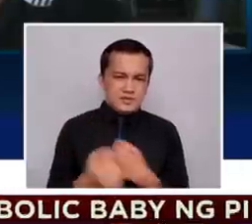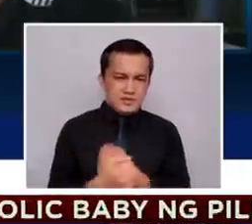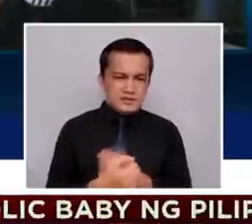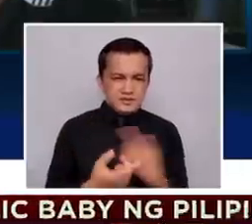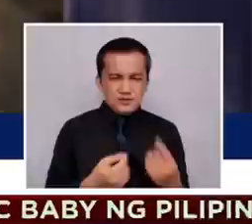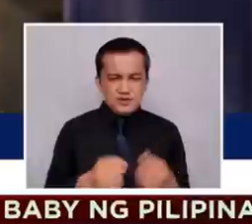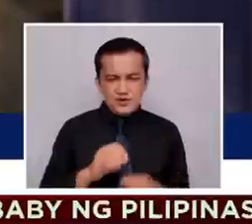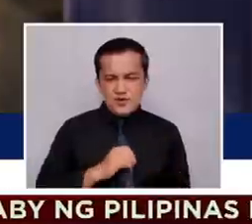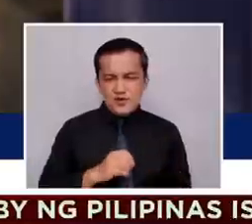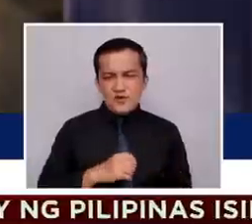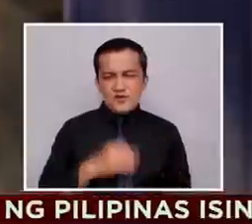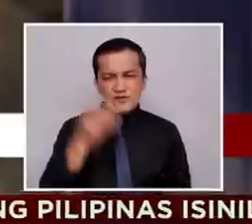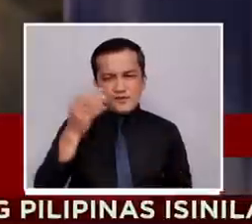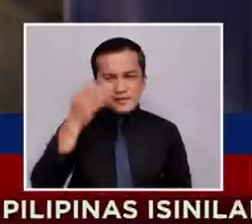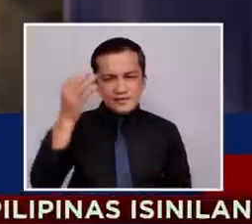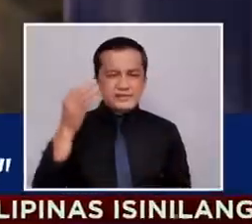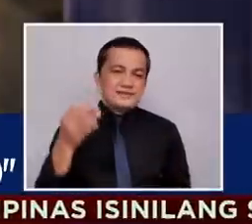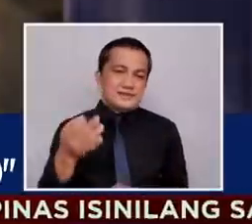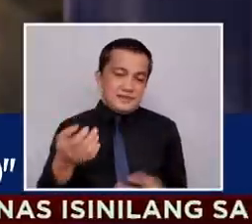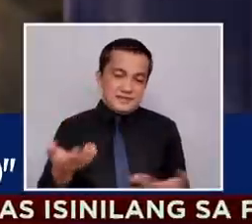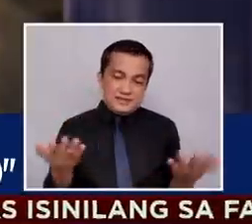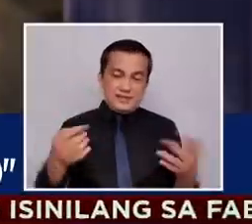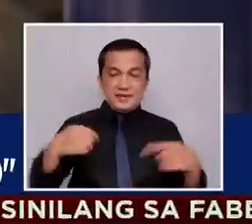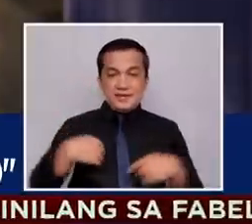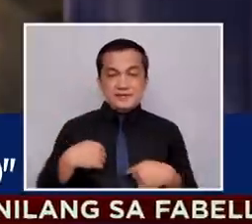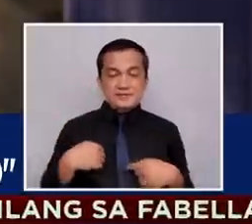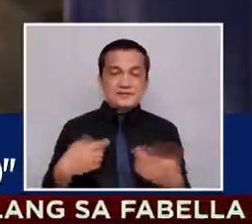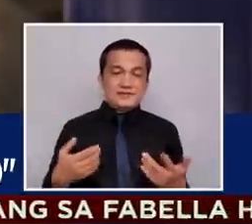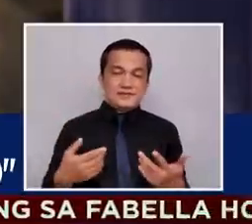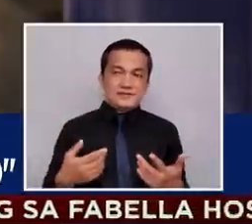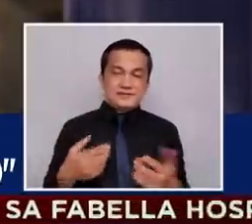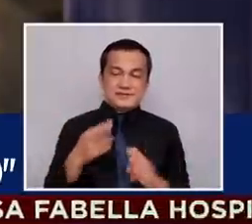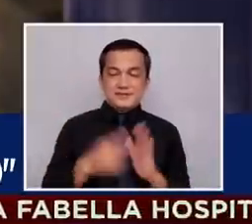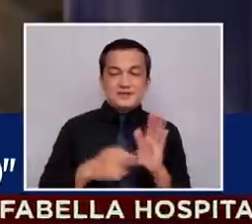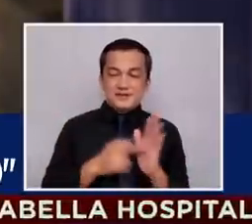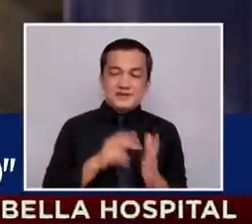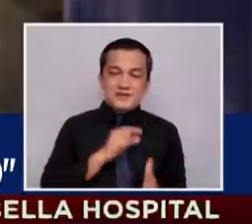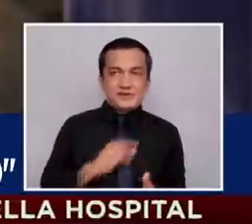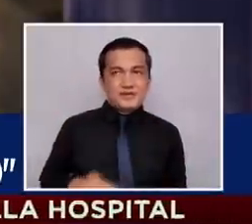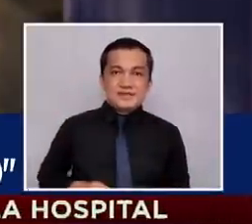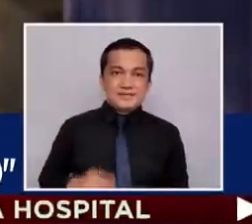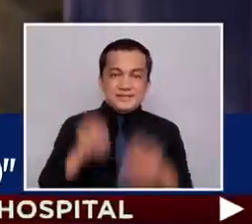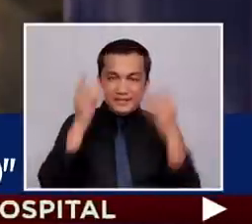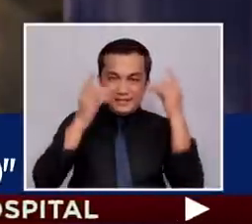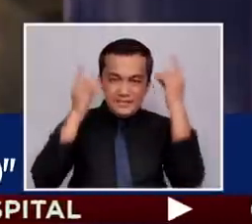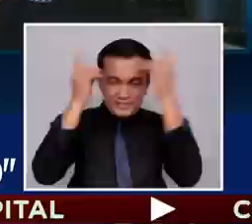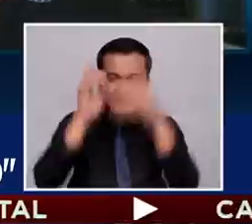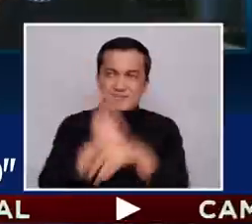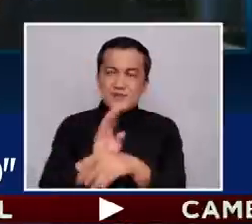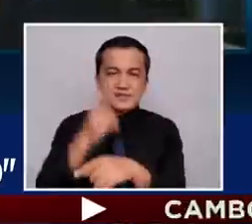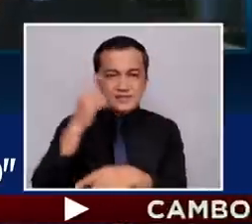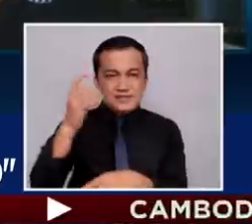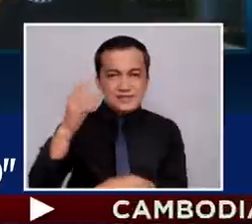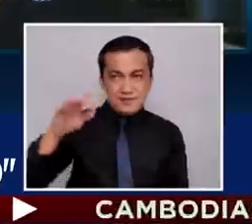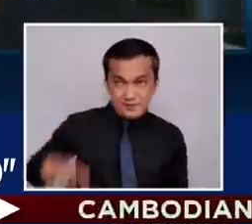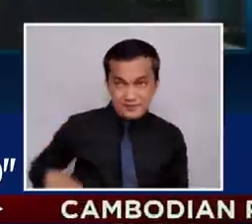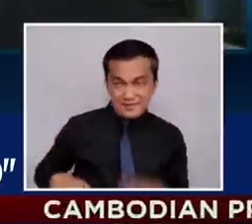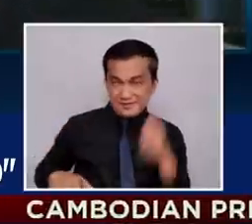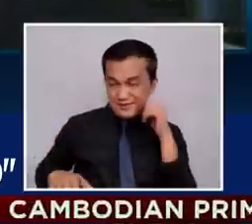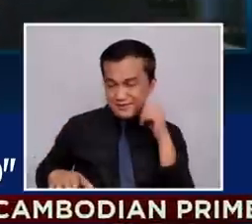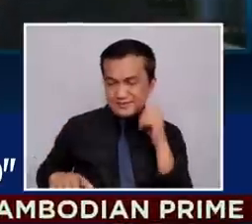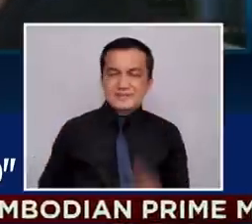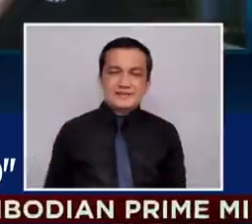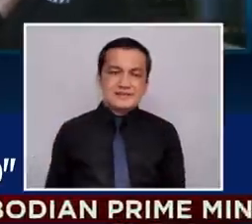within a fairy tale. Here I am playing a queen in a Disney film, which was a dream for me as a little girl. Tumatak na sa